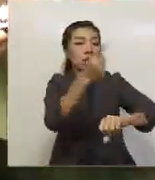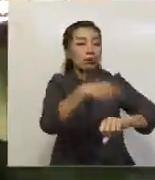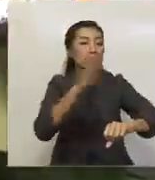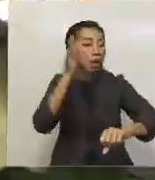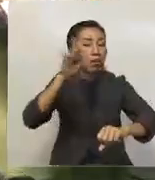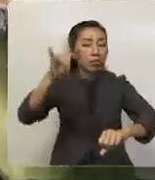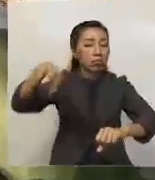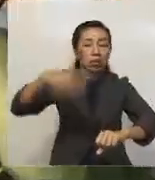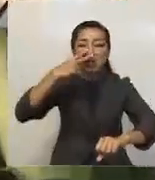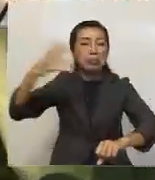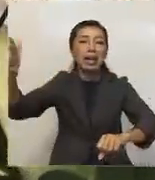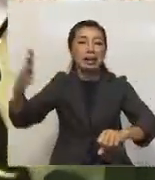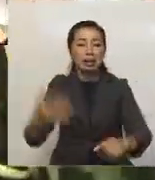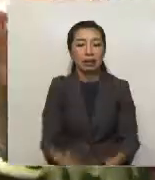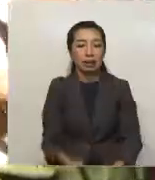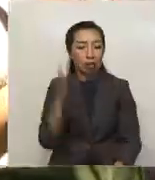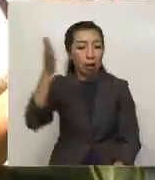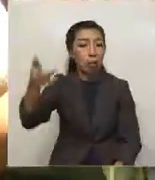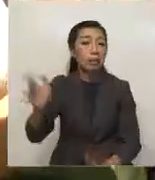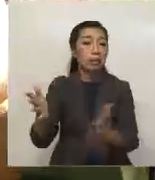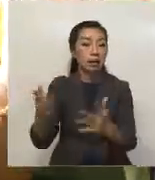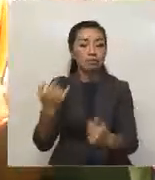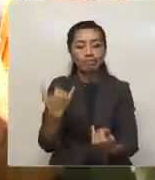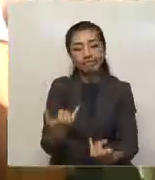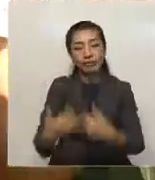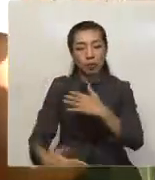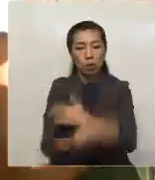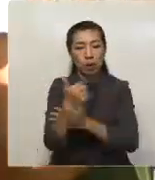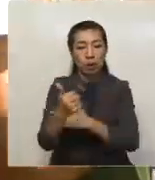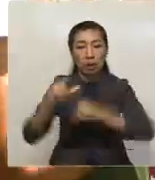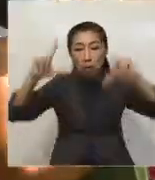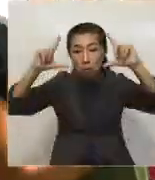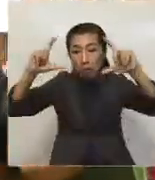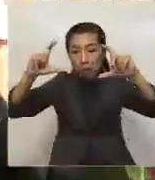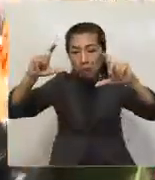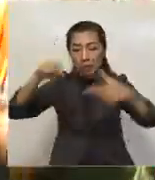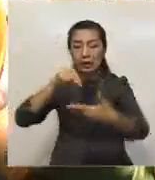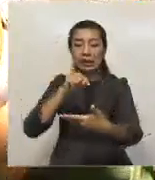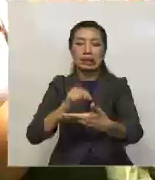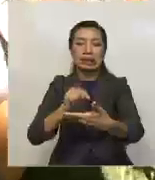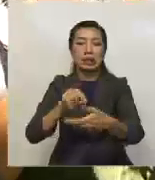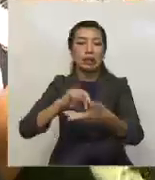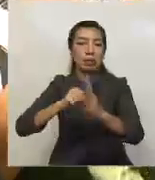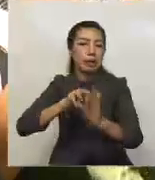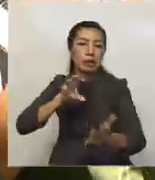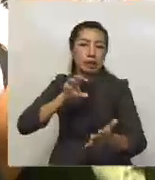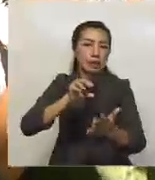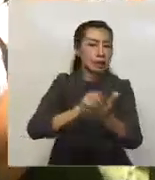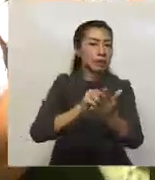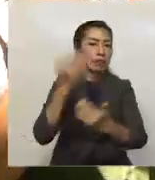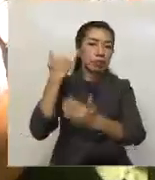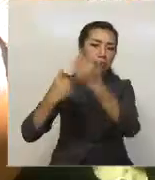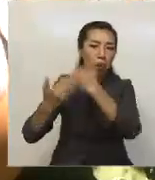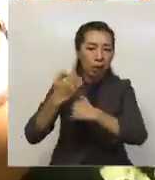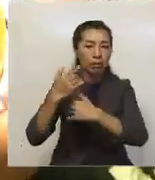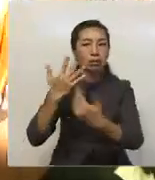แล้วผมคิดว่าเป็นโอกาสที่ดีแล้วก็ภาพถ่ายเนี่ยมันจะบันทึกบรรยากาศบันทึกเหตุการณ์ใน